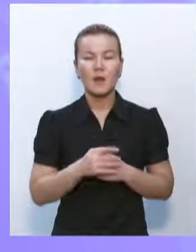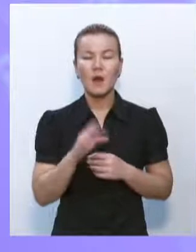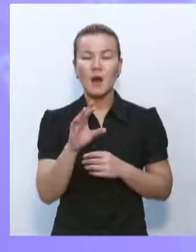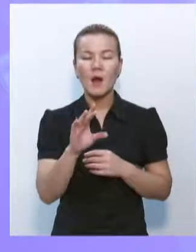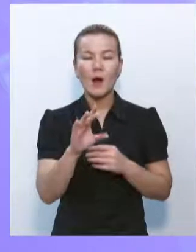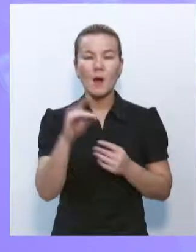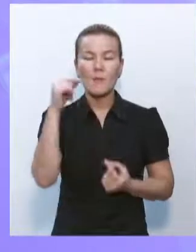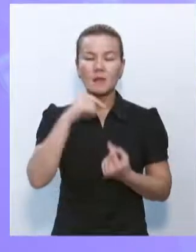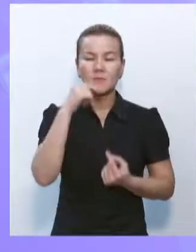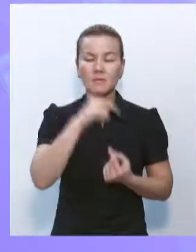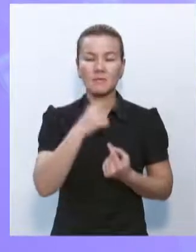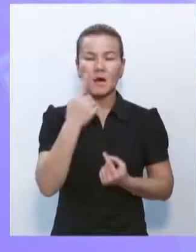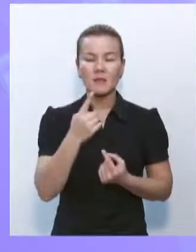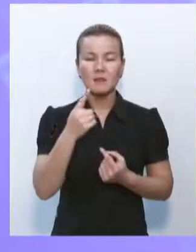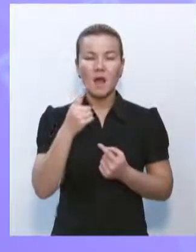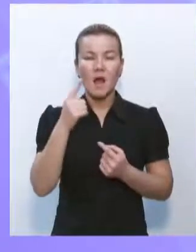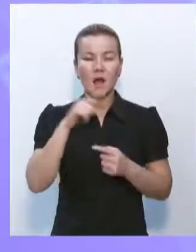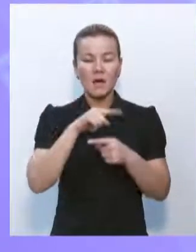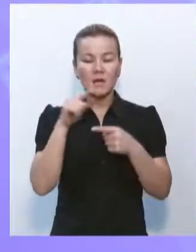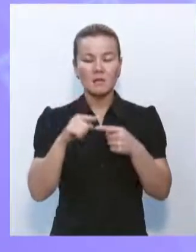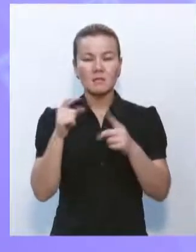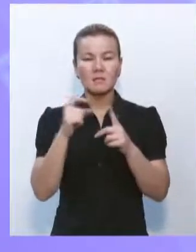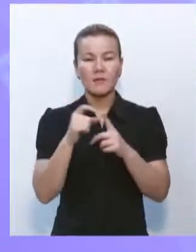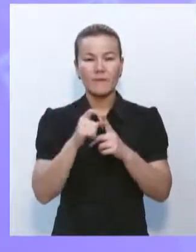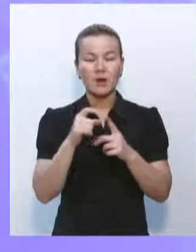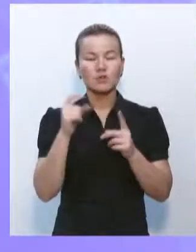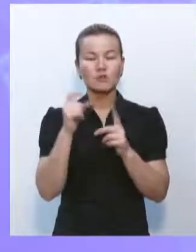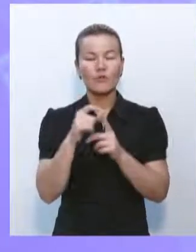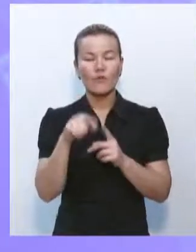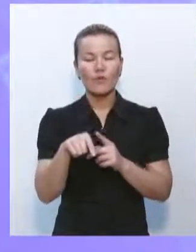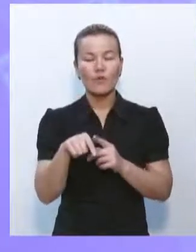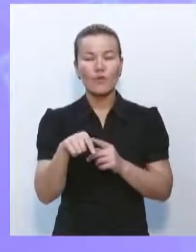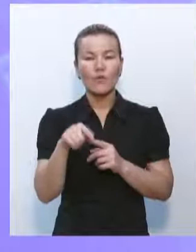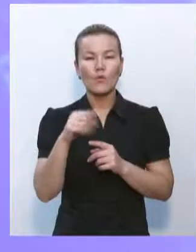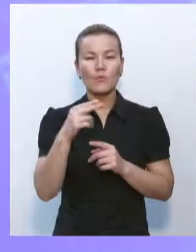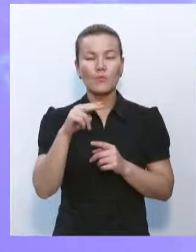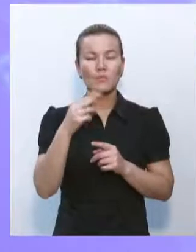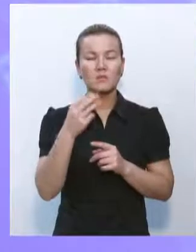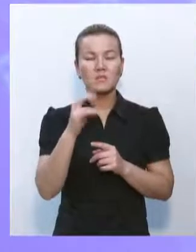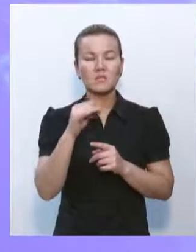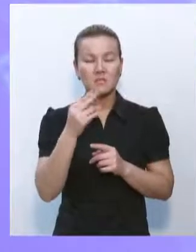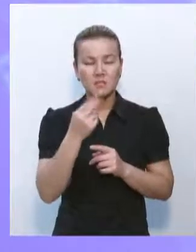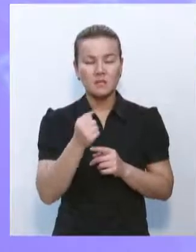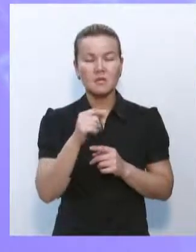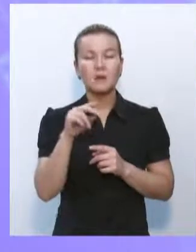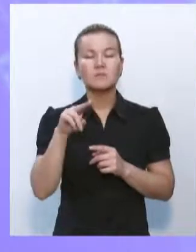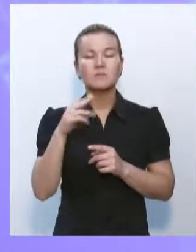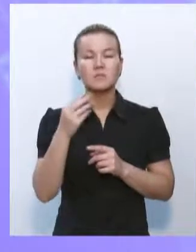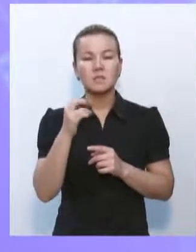Подберите однокоренные слова к слову «пшеница». Пшеница,